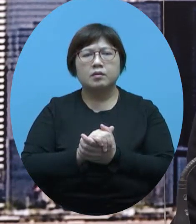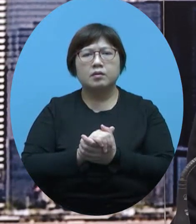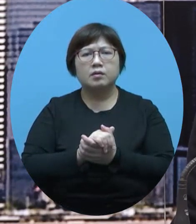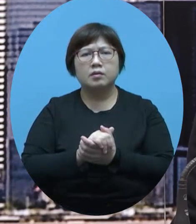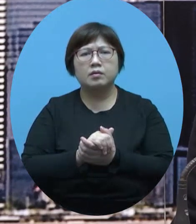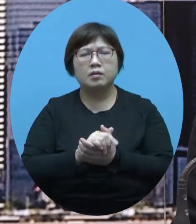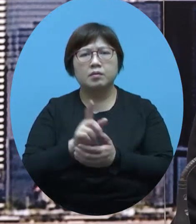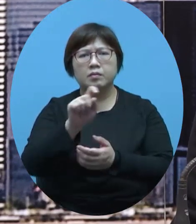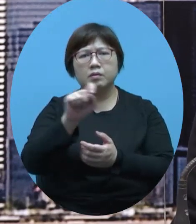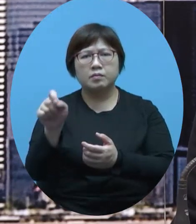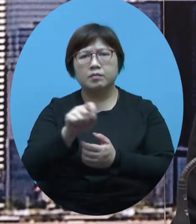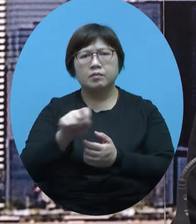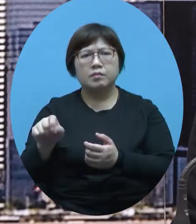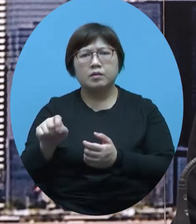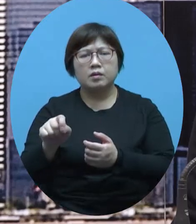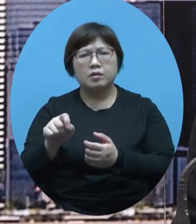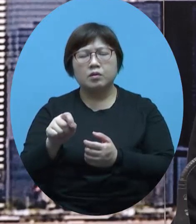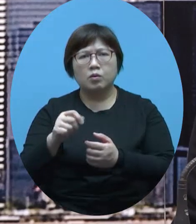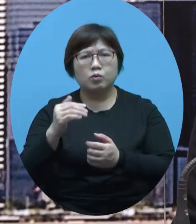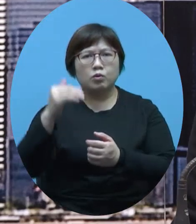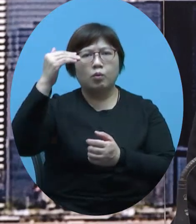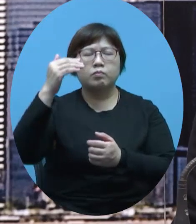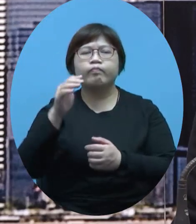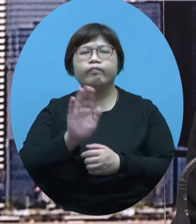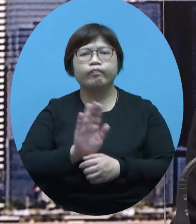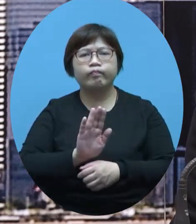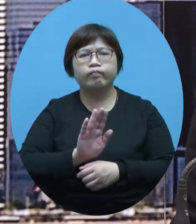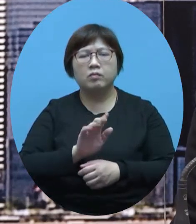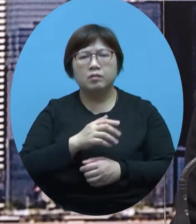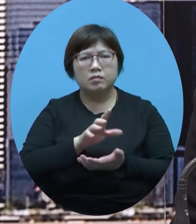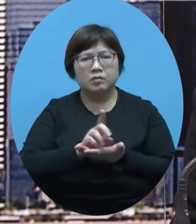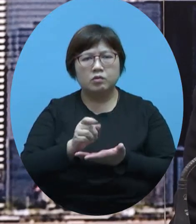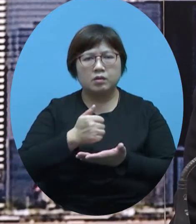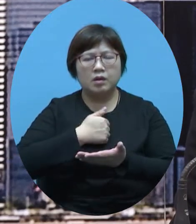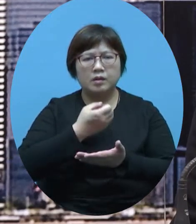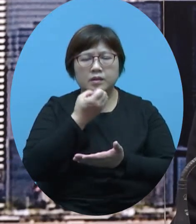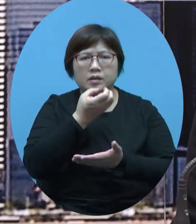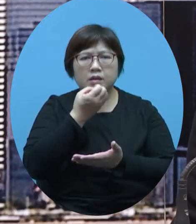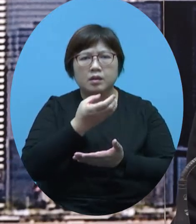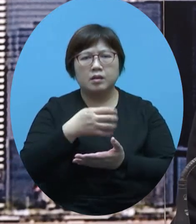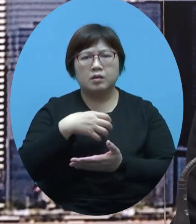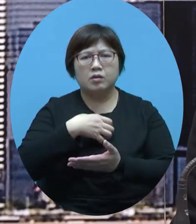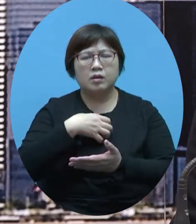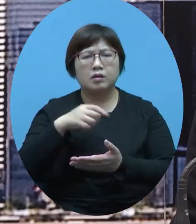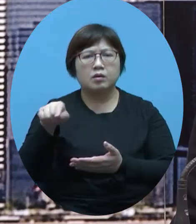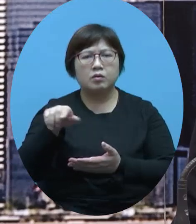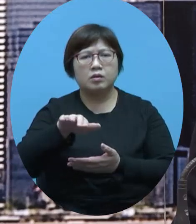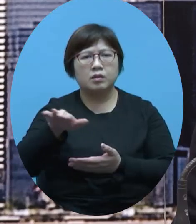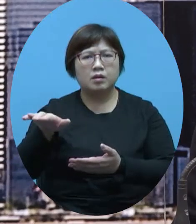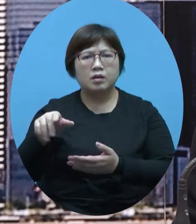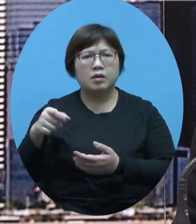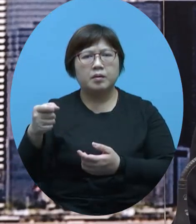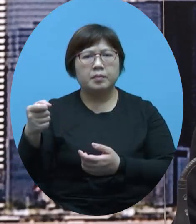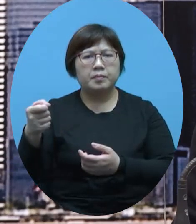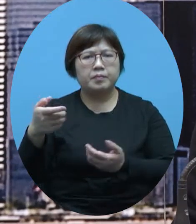那個比率呢其實都不算說很高的、啊、那就專家的意見呢就覺得他們呢比起